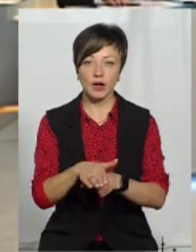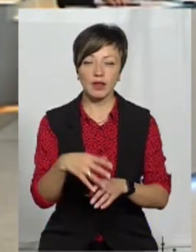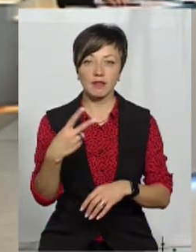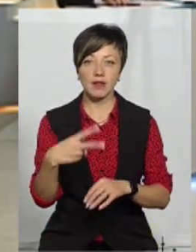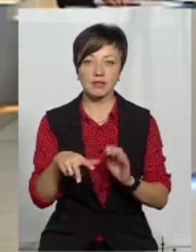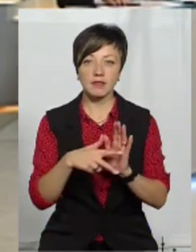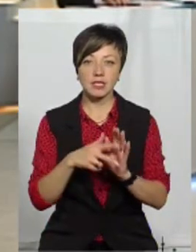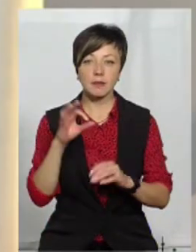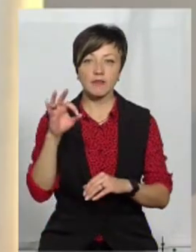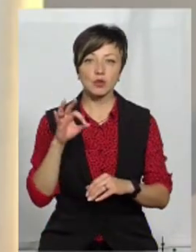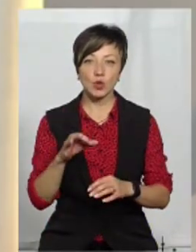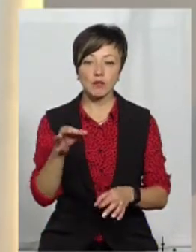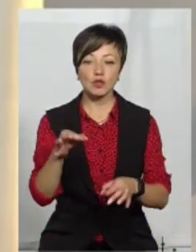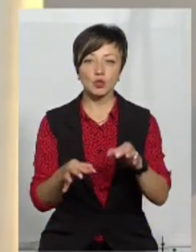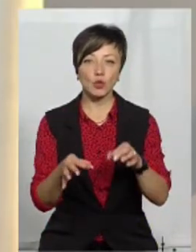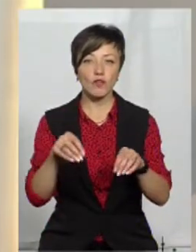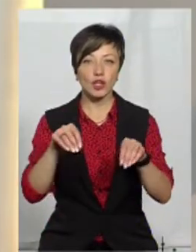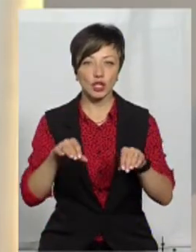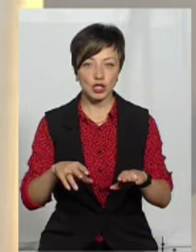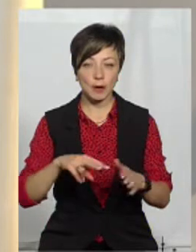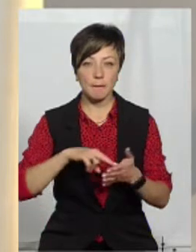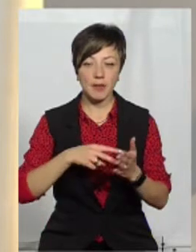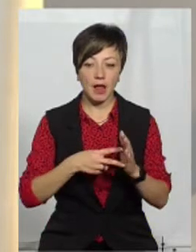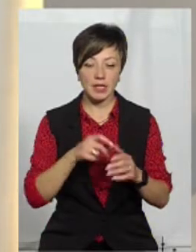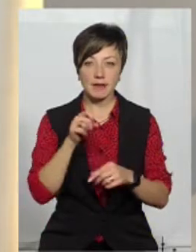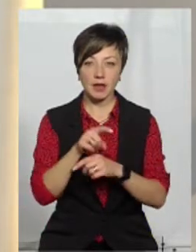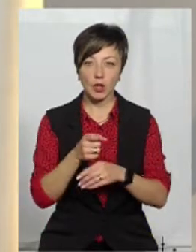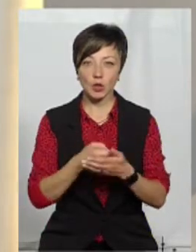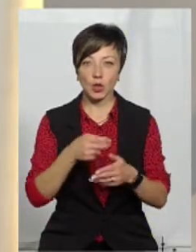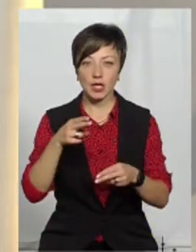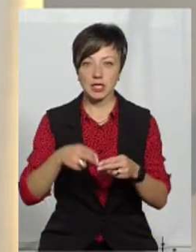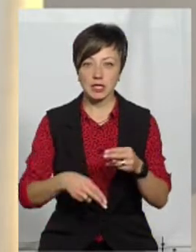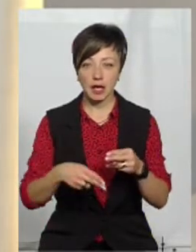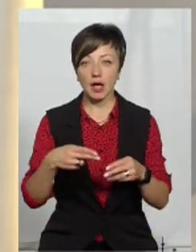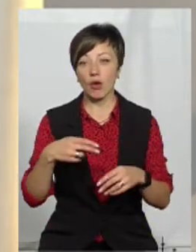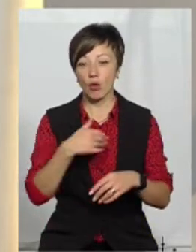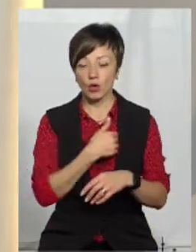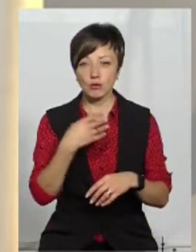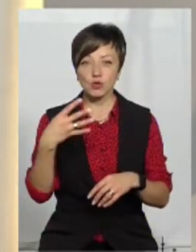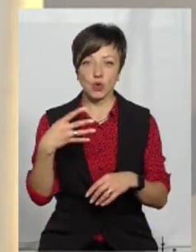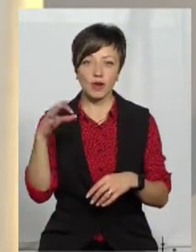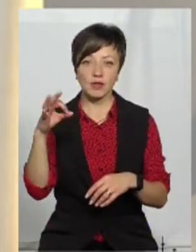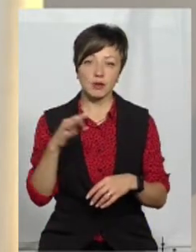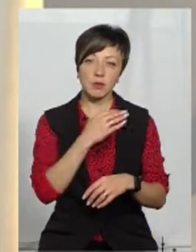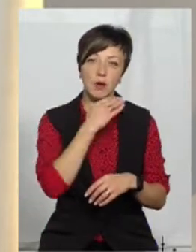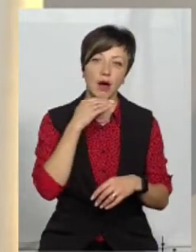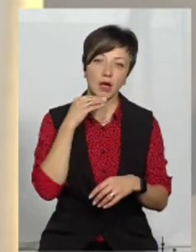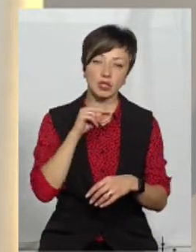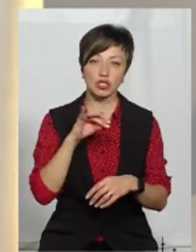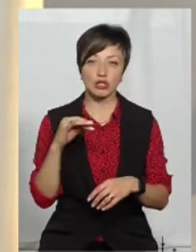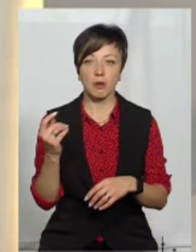майже 28% судових рішень. План і задача до кінця року – вийти на цифру 40%. Багато це чи